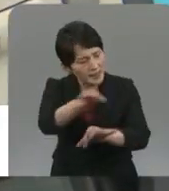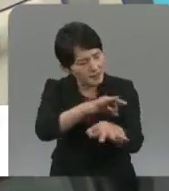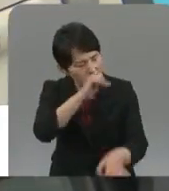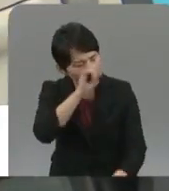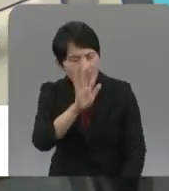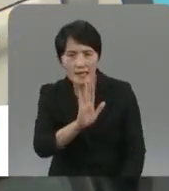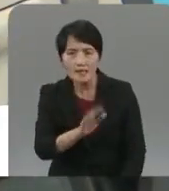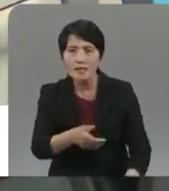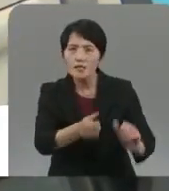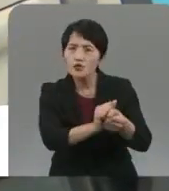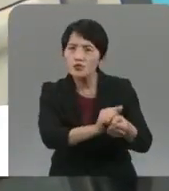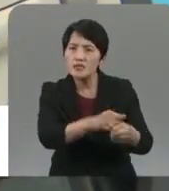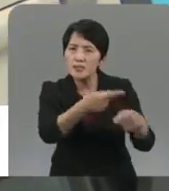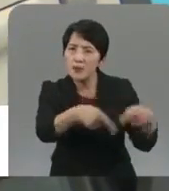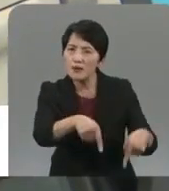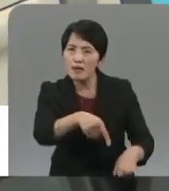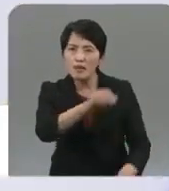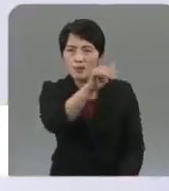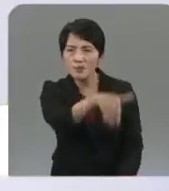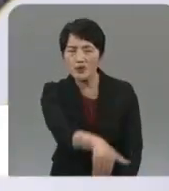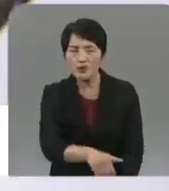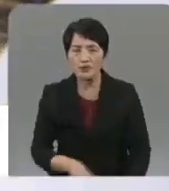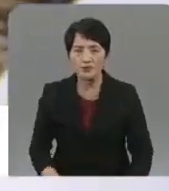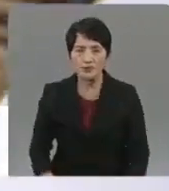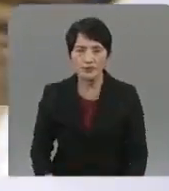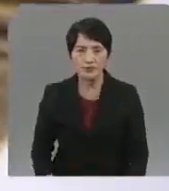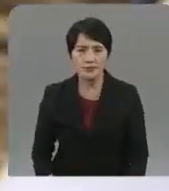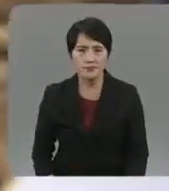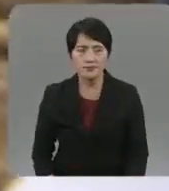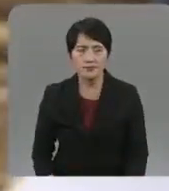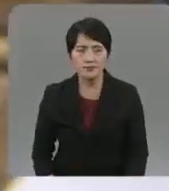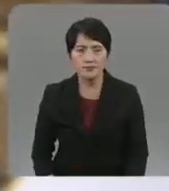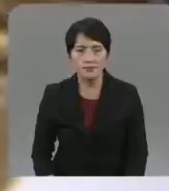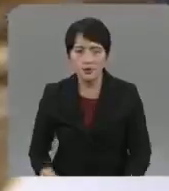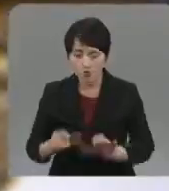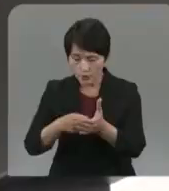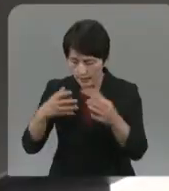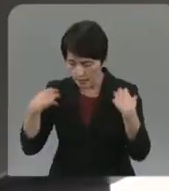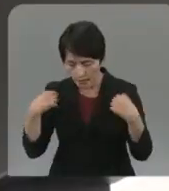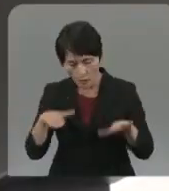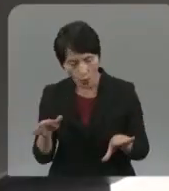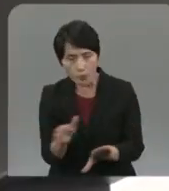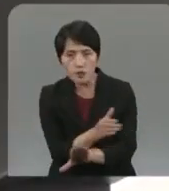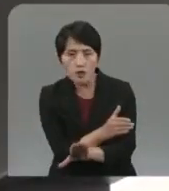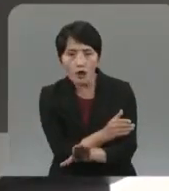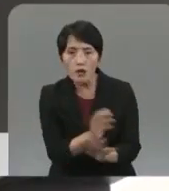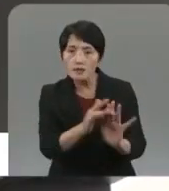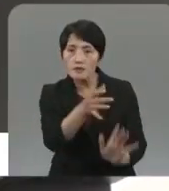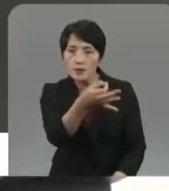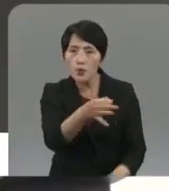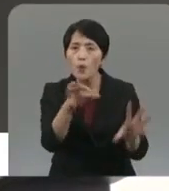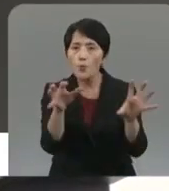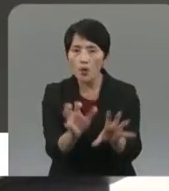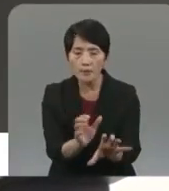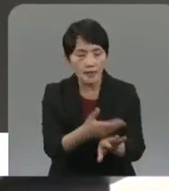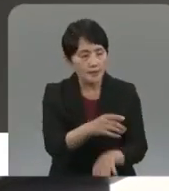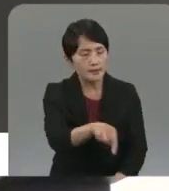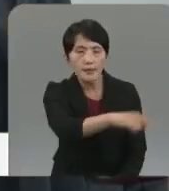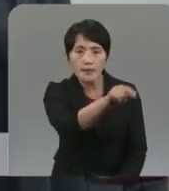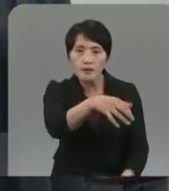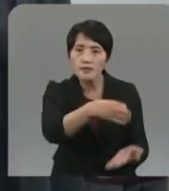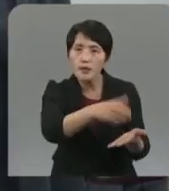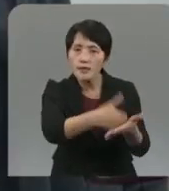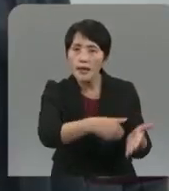уменьшился на 6 млн долларов это связано замедление в темпа роста мировой экономики и